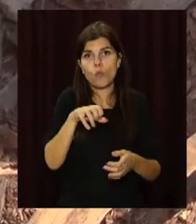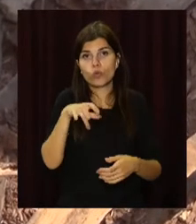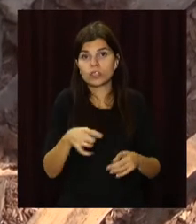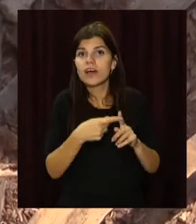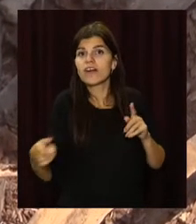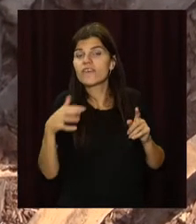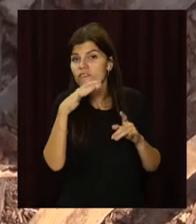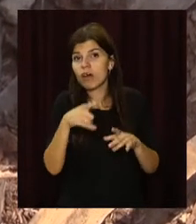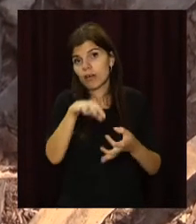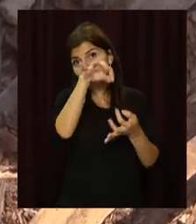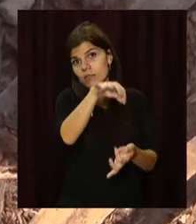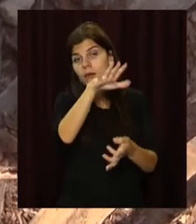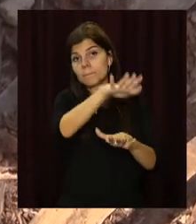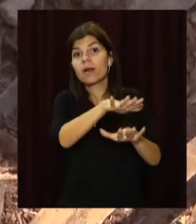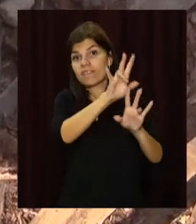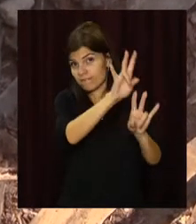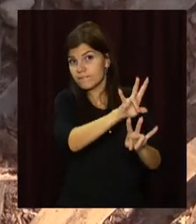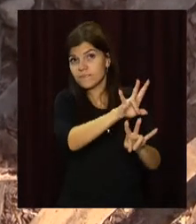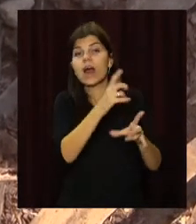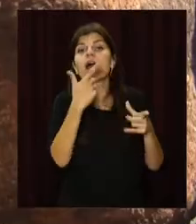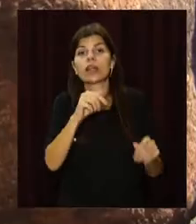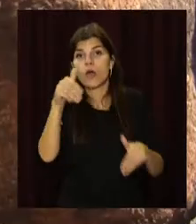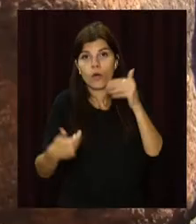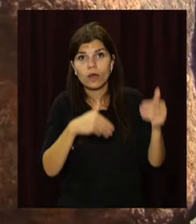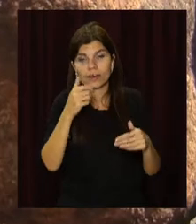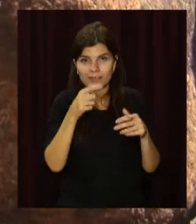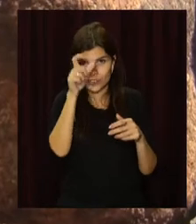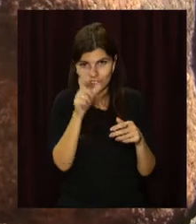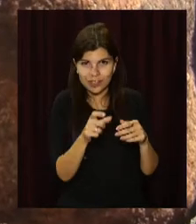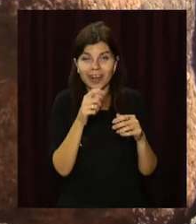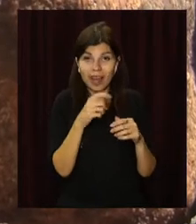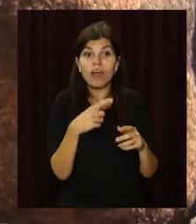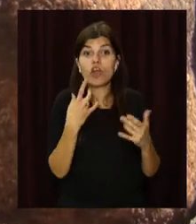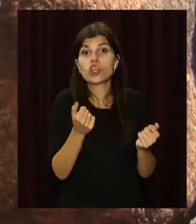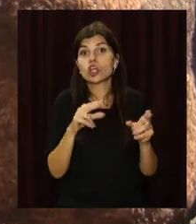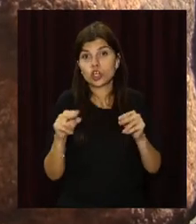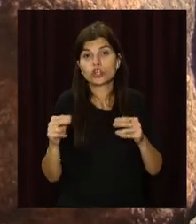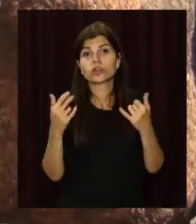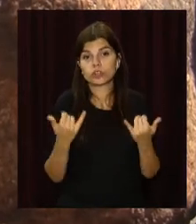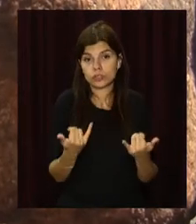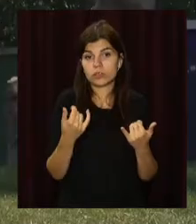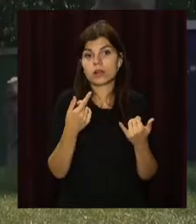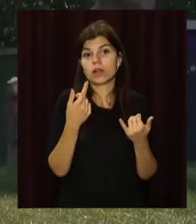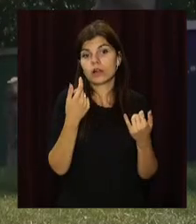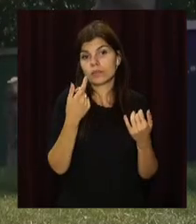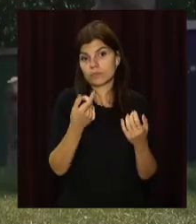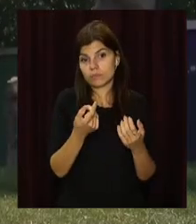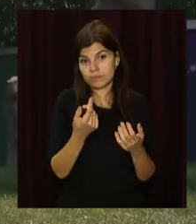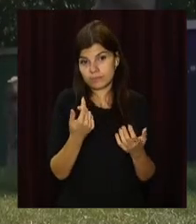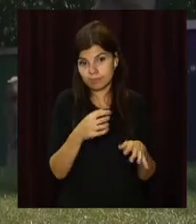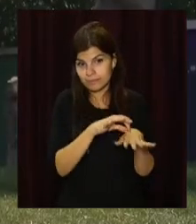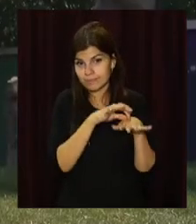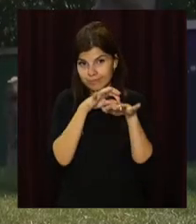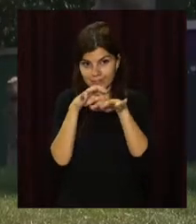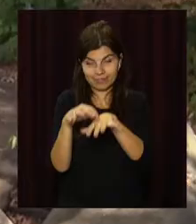час знахідка лежала на тому ж місці, де її розкопали археологи. І на щастя, кажуть експерти, її обійшла незавидна доля більшості